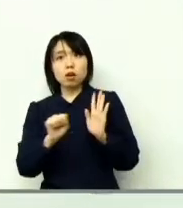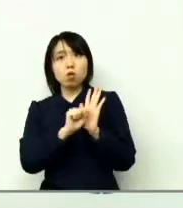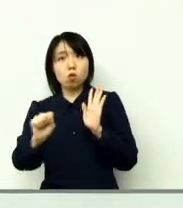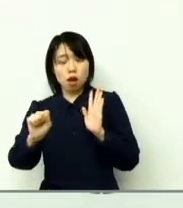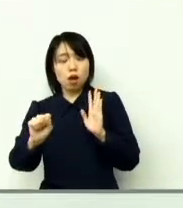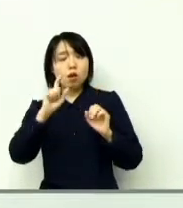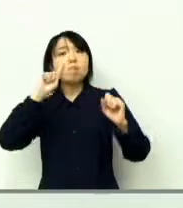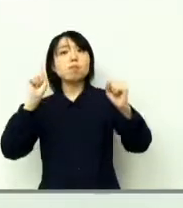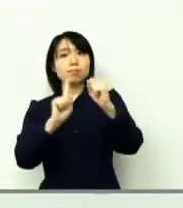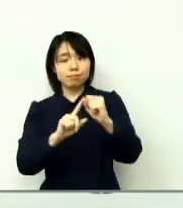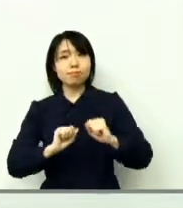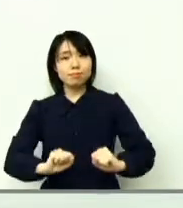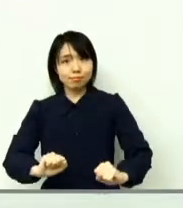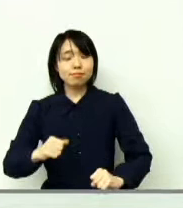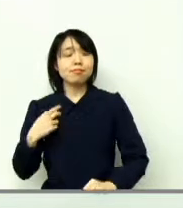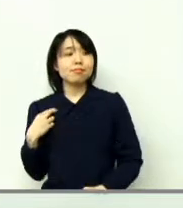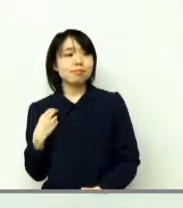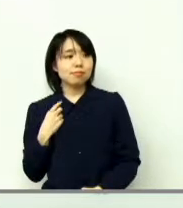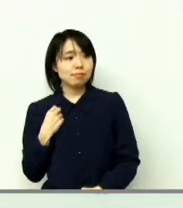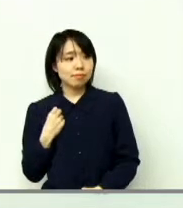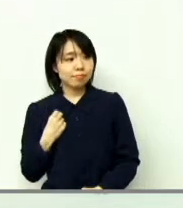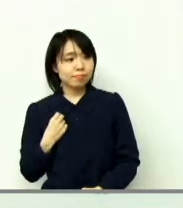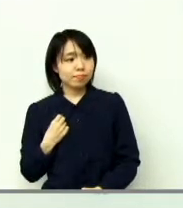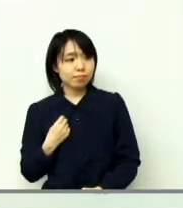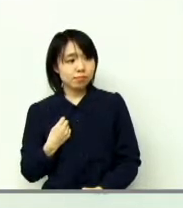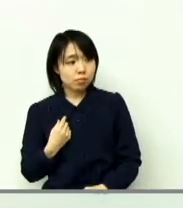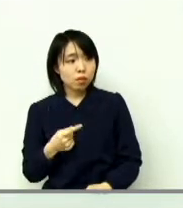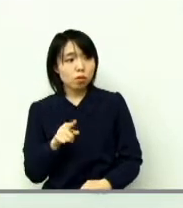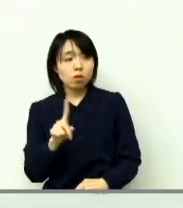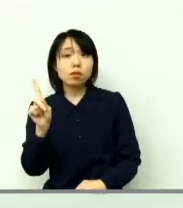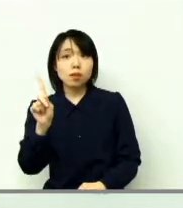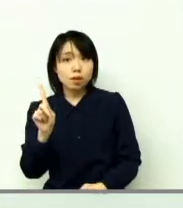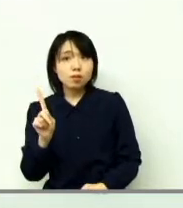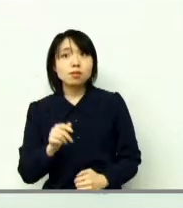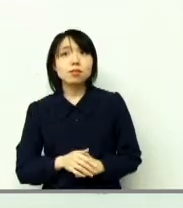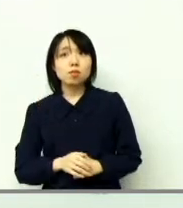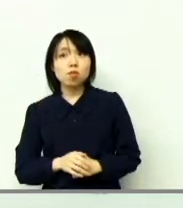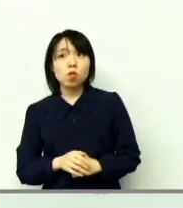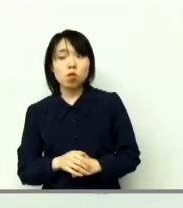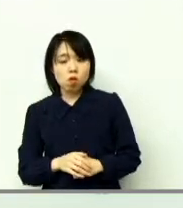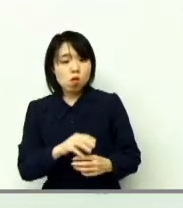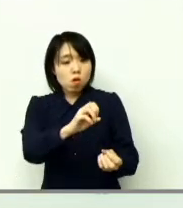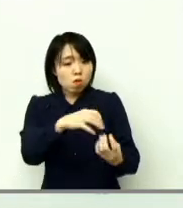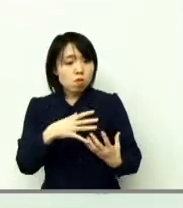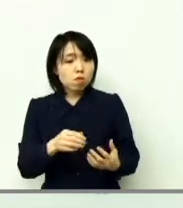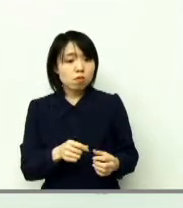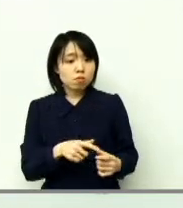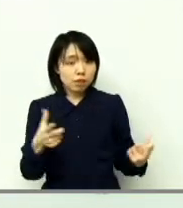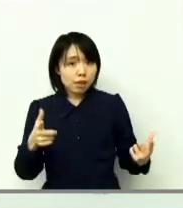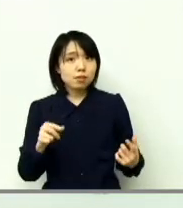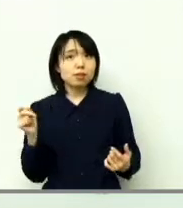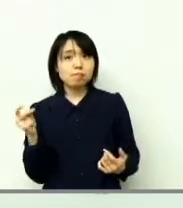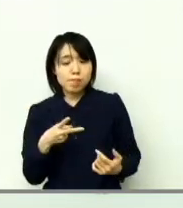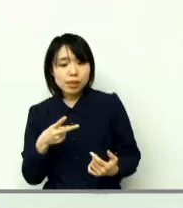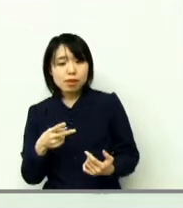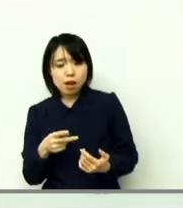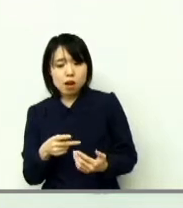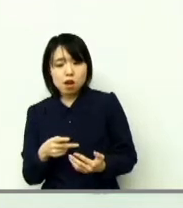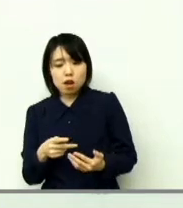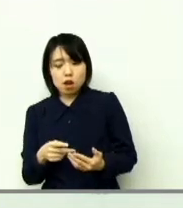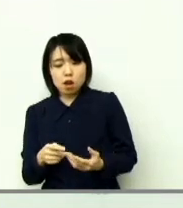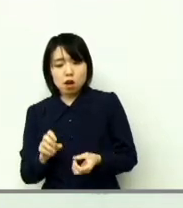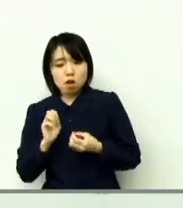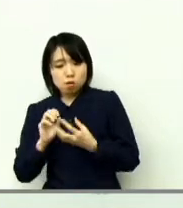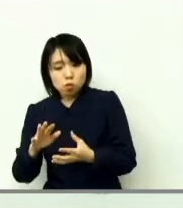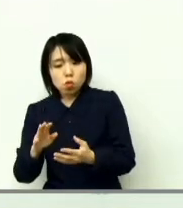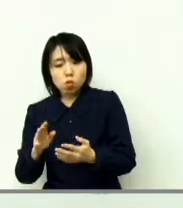して取り組んでまいります。これは財源創出というのは、歳入を増やしていく、それから歳出を削ると、2つの